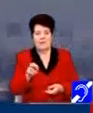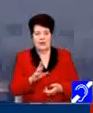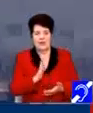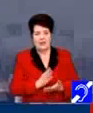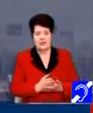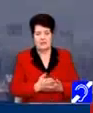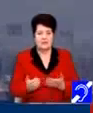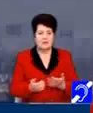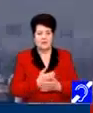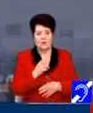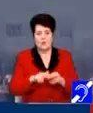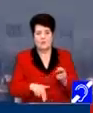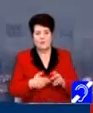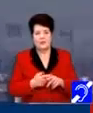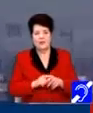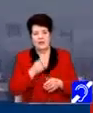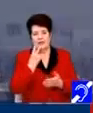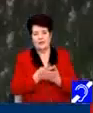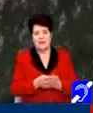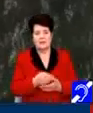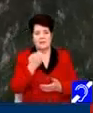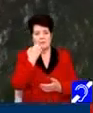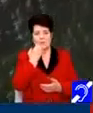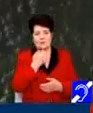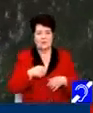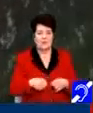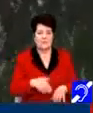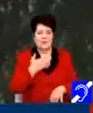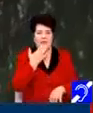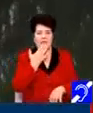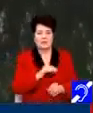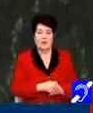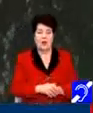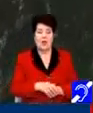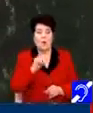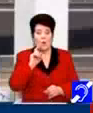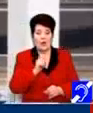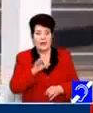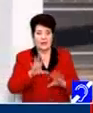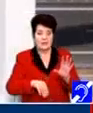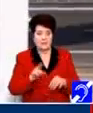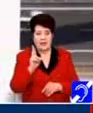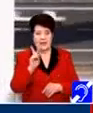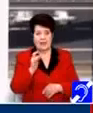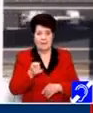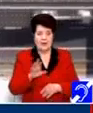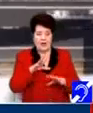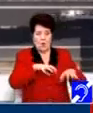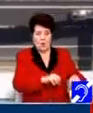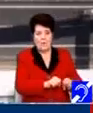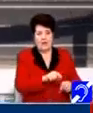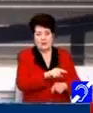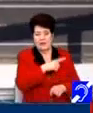nouă demonstrație a disprețului arătat de Moscova față de dreptul internațional. Ucraina consideră Crimeea teritoriu ocupat de